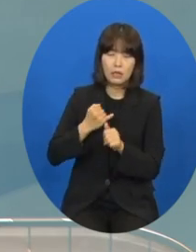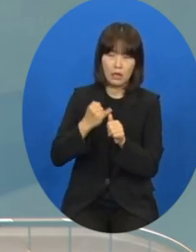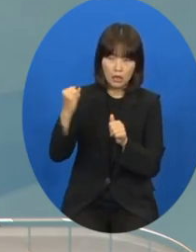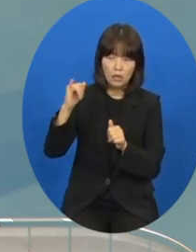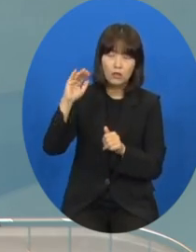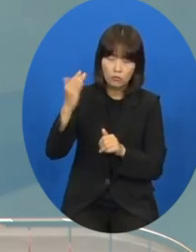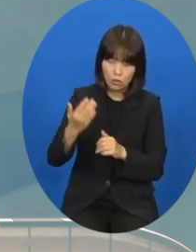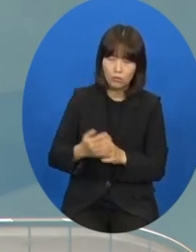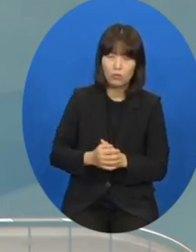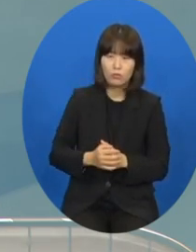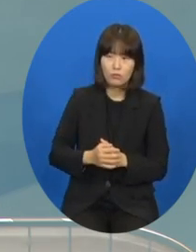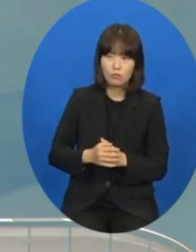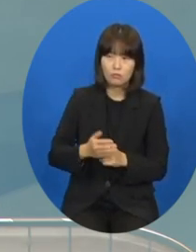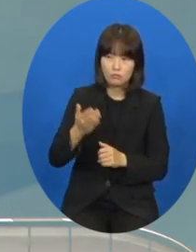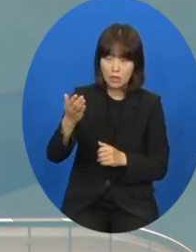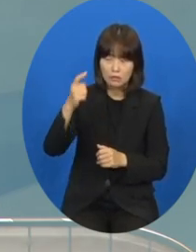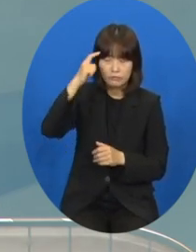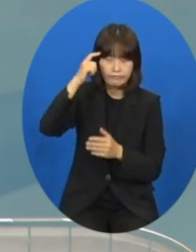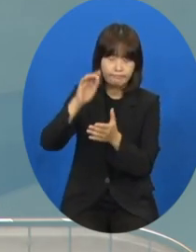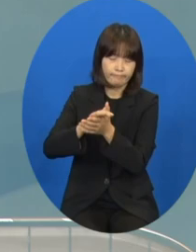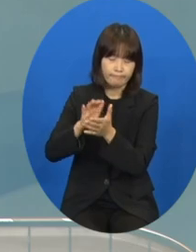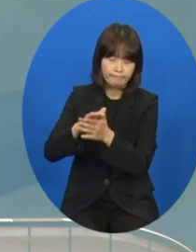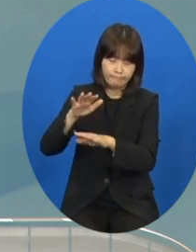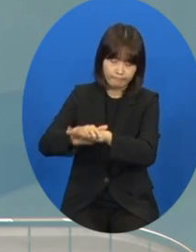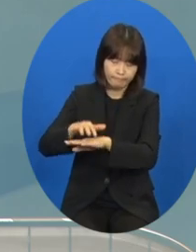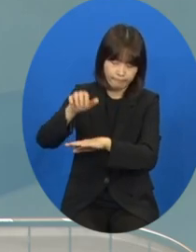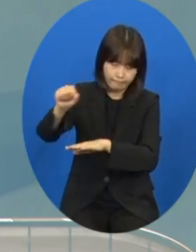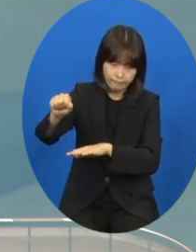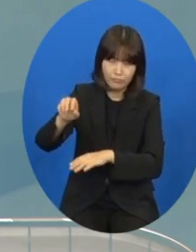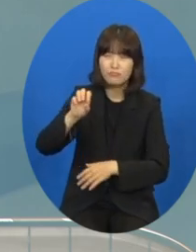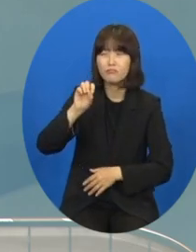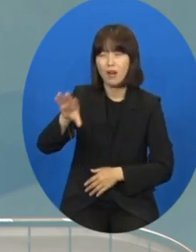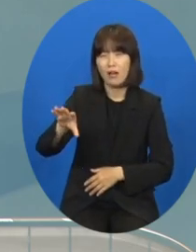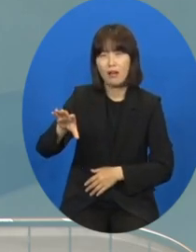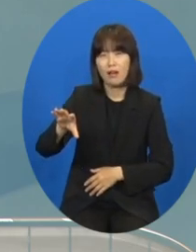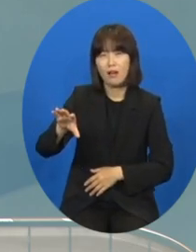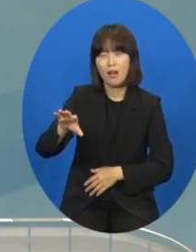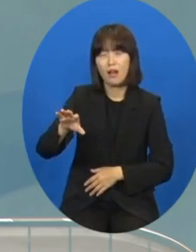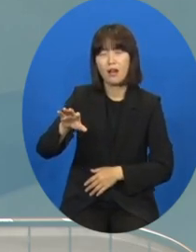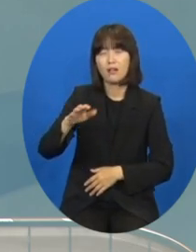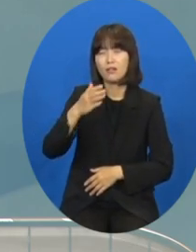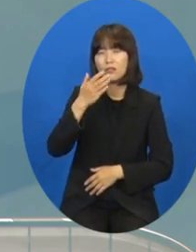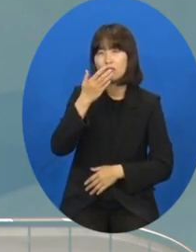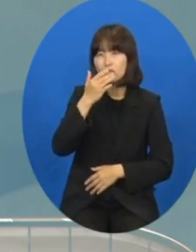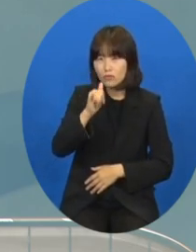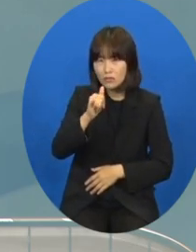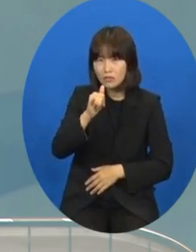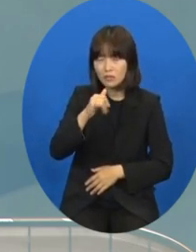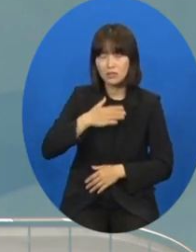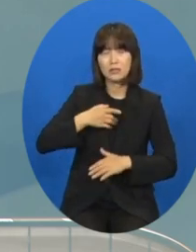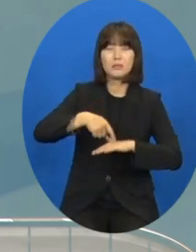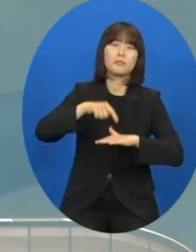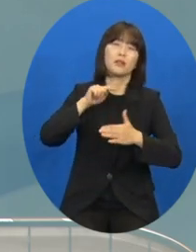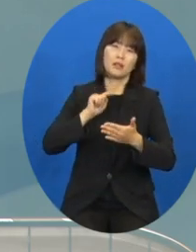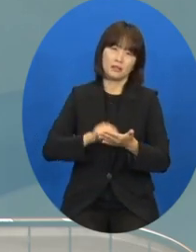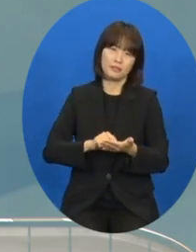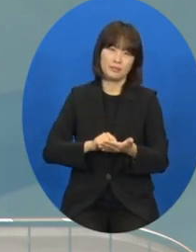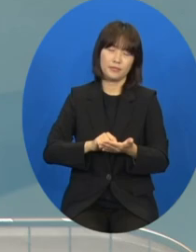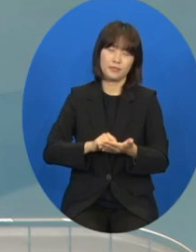되어주고 당신이 알아서 하세요. 그럴 수밖에 없었던 제 심정. 저는 제가 가는